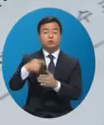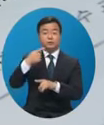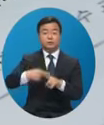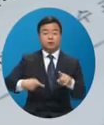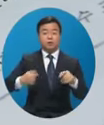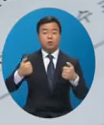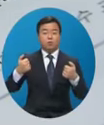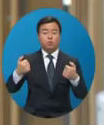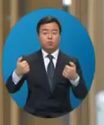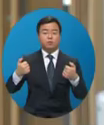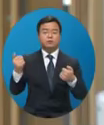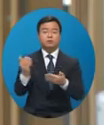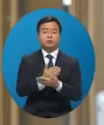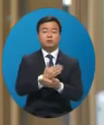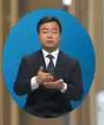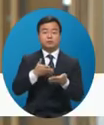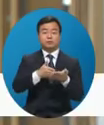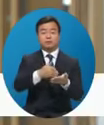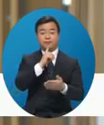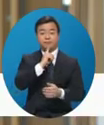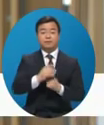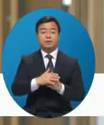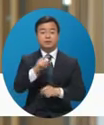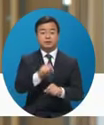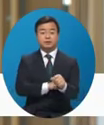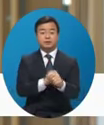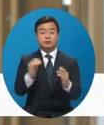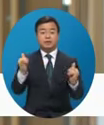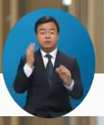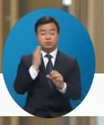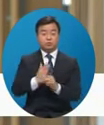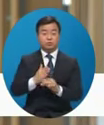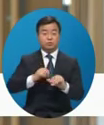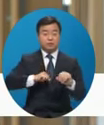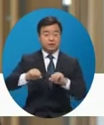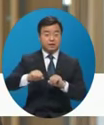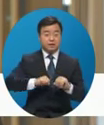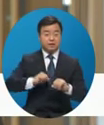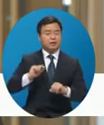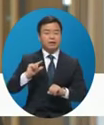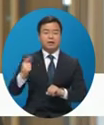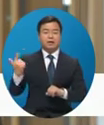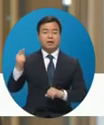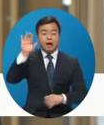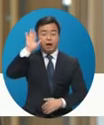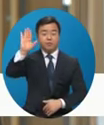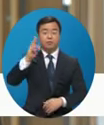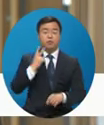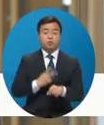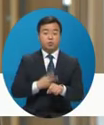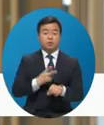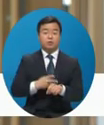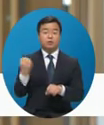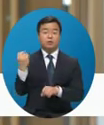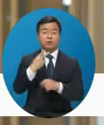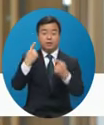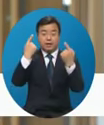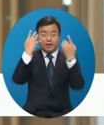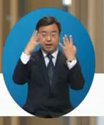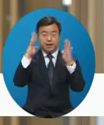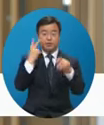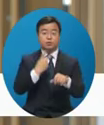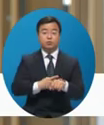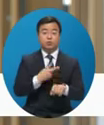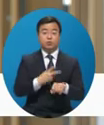제안했습니다. 특정 인맥을 통해서 진행되는 것보다는 앞으로는 교사나 교수의 비율을 점진적으로 비슷하게